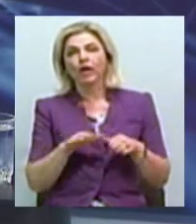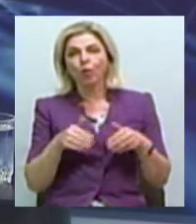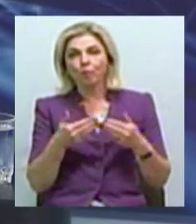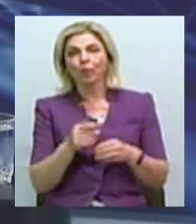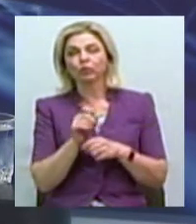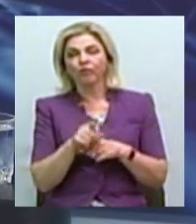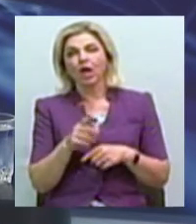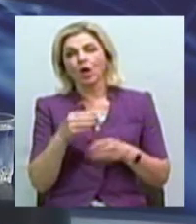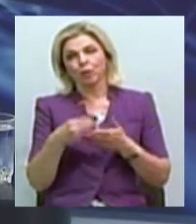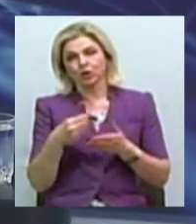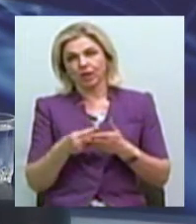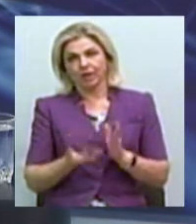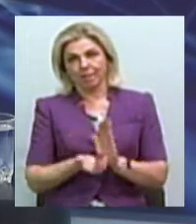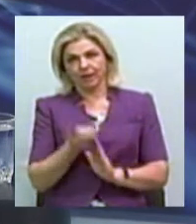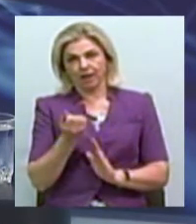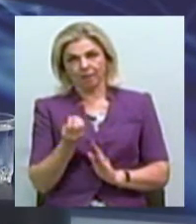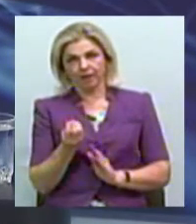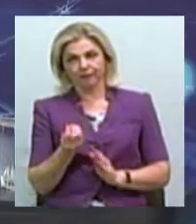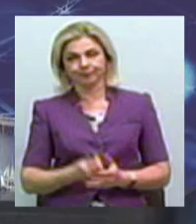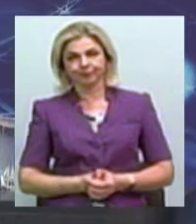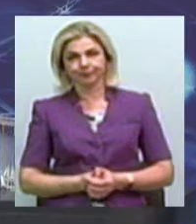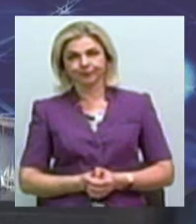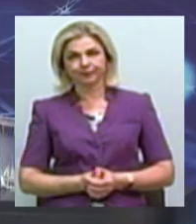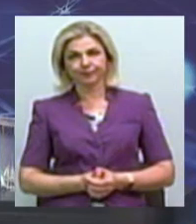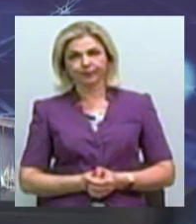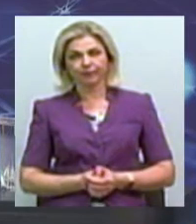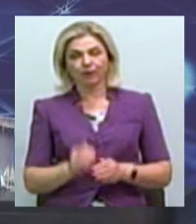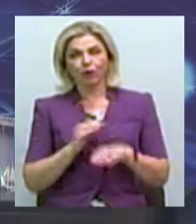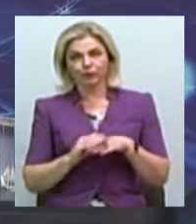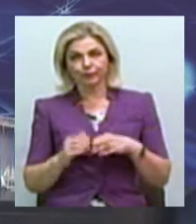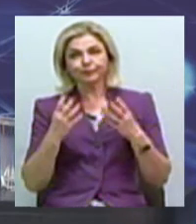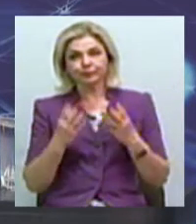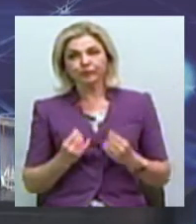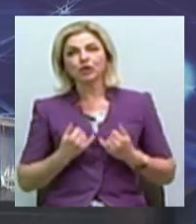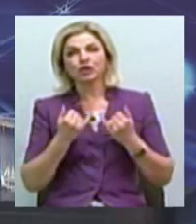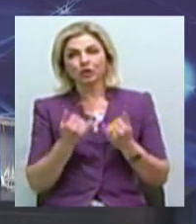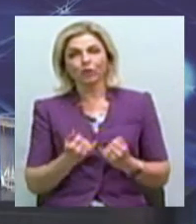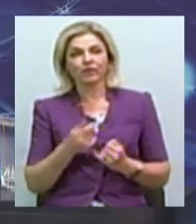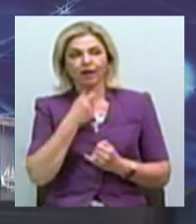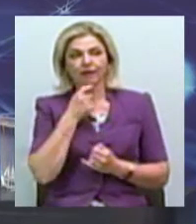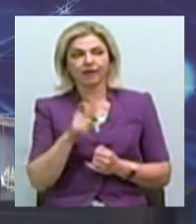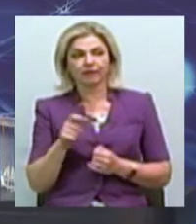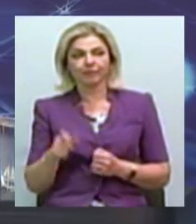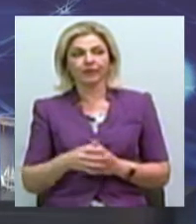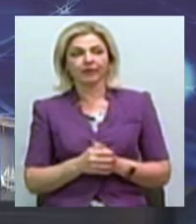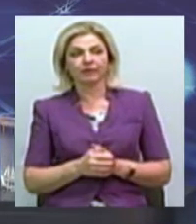до бюджетної підтримки? Ну, доброго дня, шановні глядачі, привітаюся.